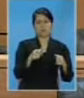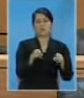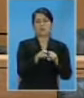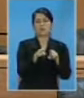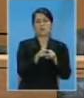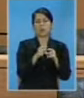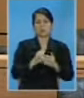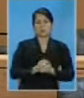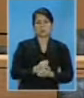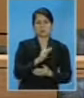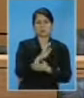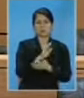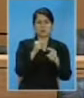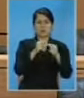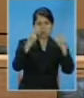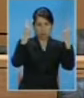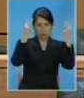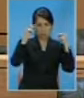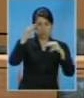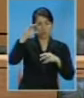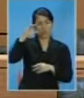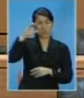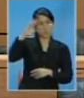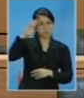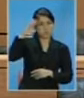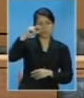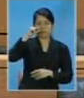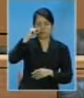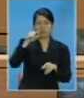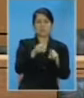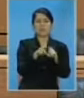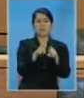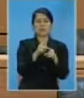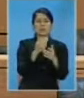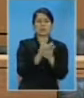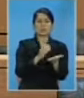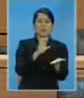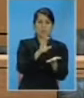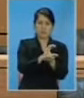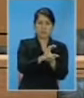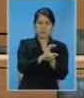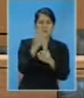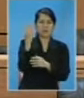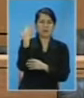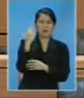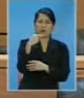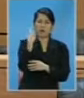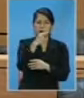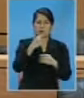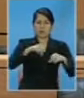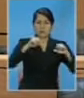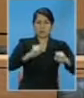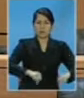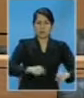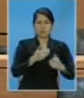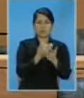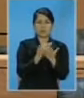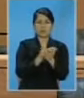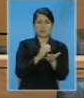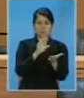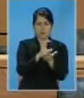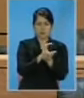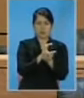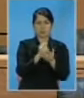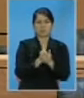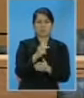สรยุทธ์ท่านก็ได้ตั้งงบประมาณโดยผู้ที่อนุมัติงบประมาณในขณะนั้นท่านประธานทราบไหมครับว่าปลัดกระ